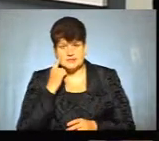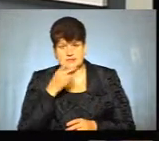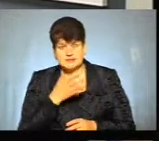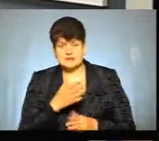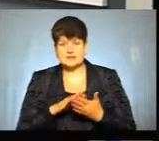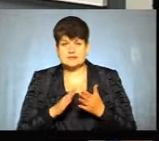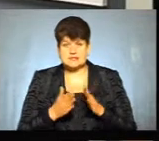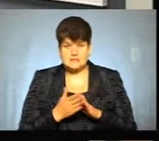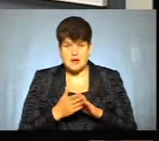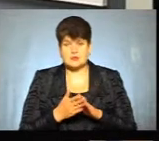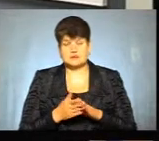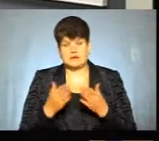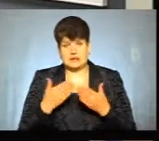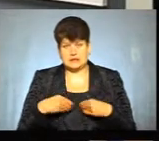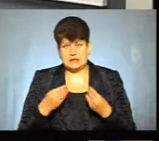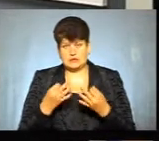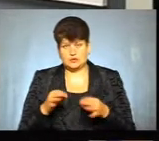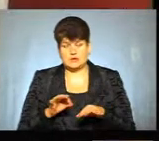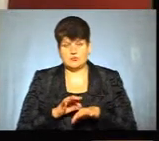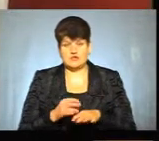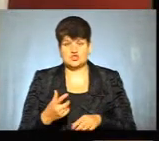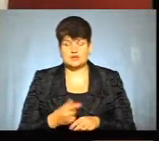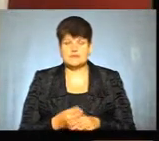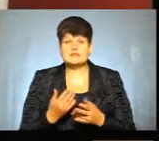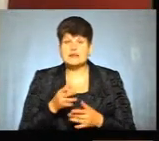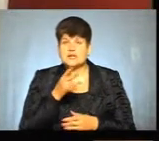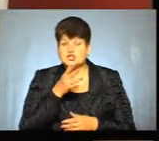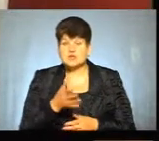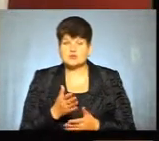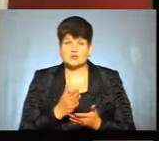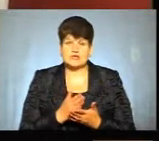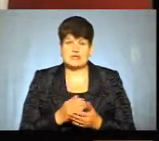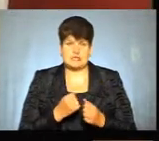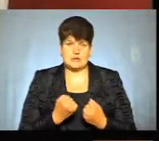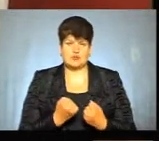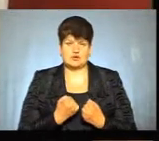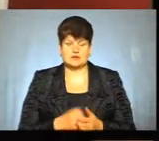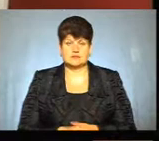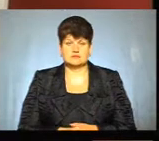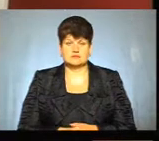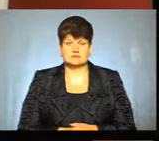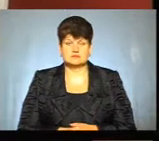дати дозвіл на проведення щеплень. Скільки часу діє цей імунітет?